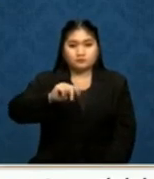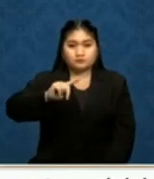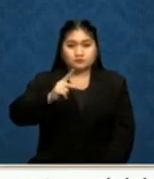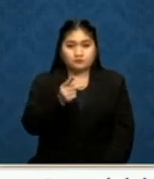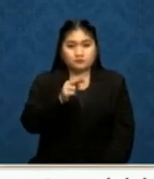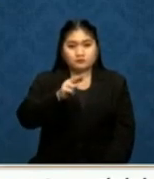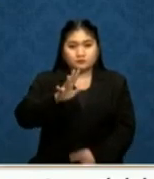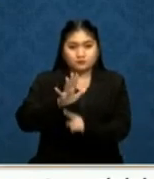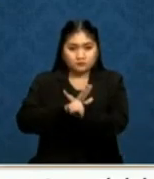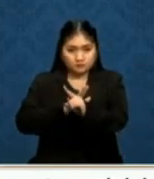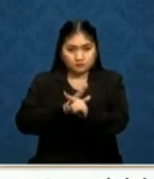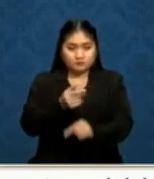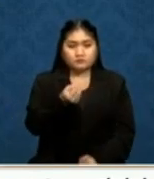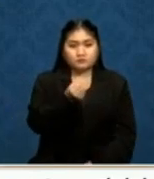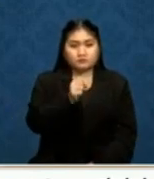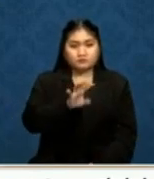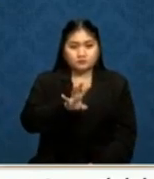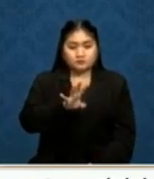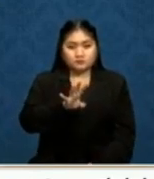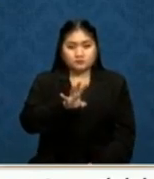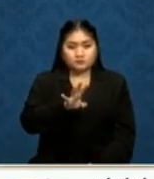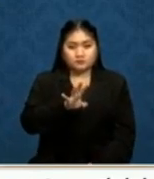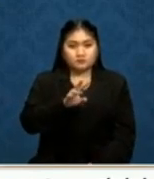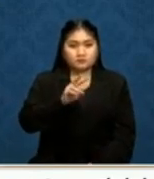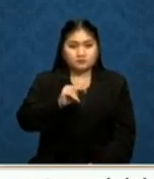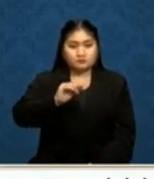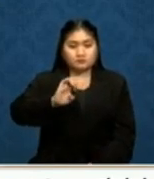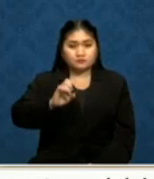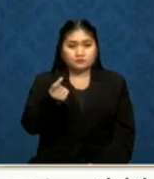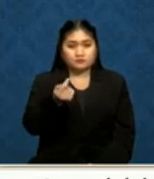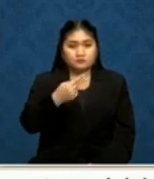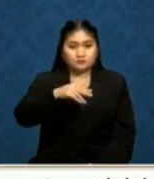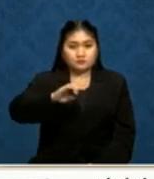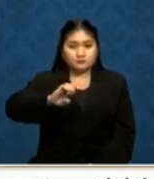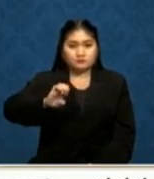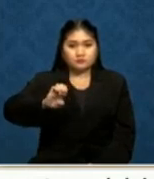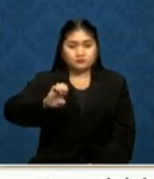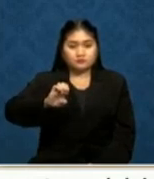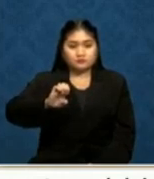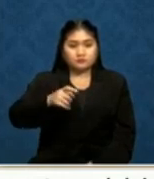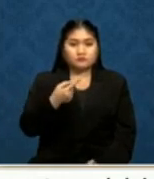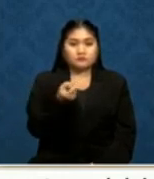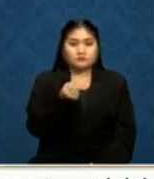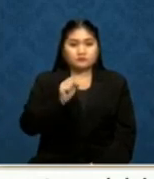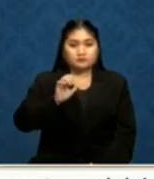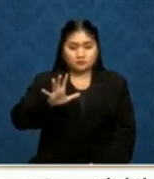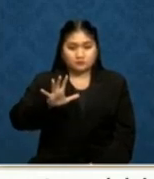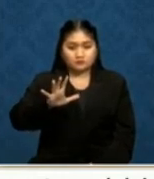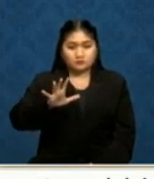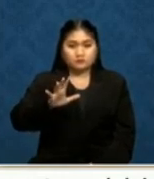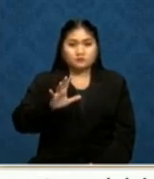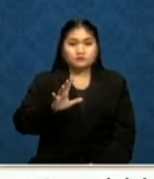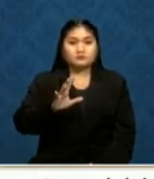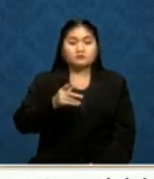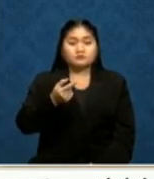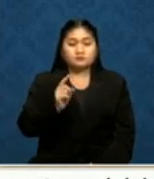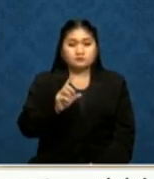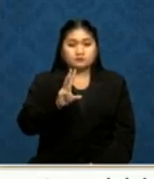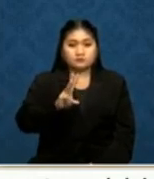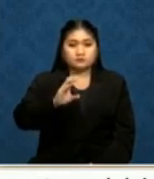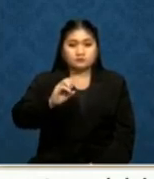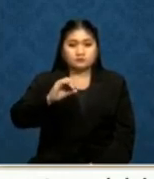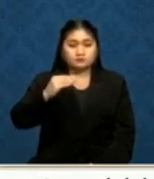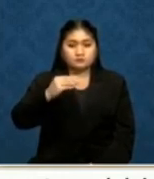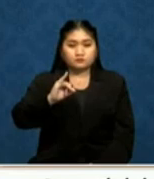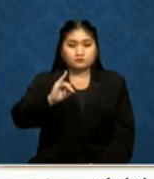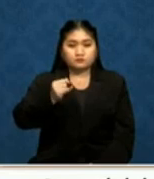ญมี14นายนิทิศละเอียดดี15พลตำรวจโทวิโรจ